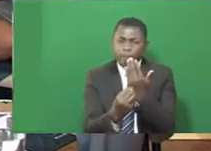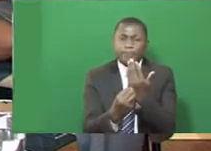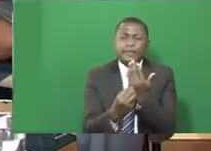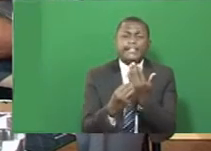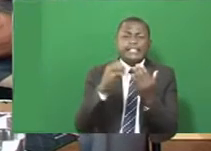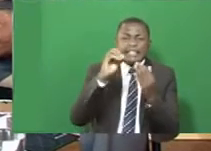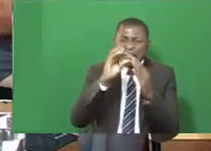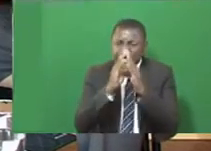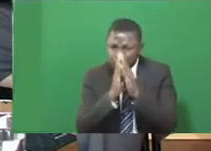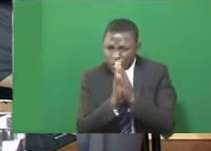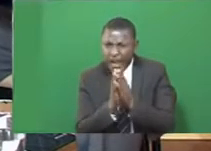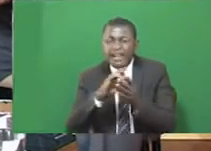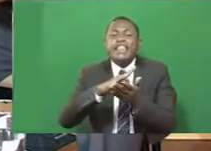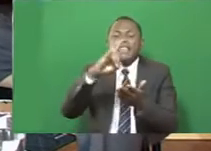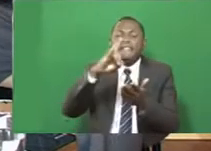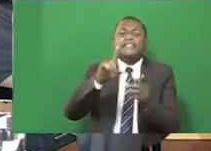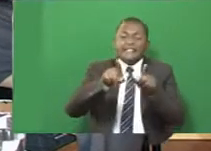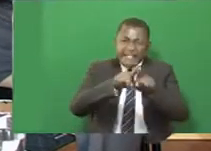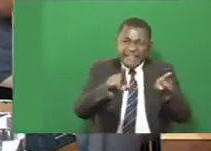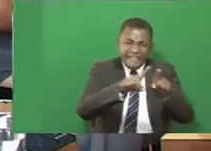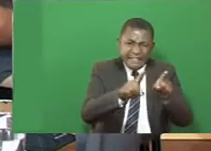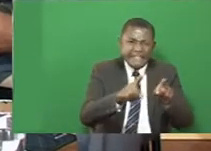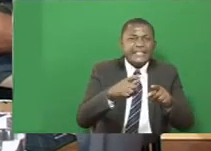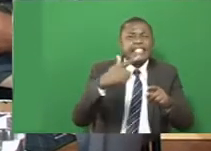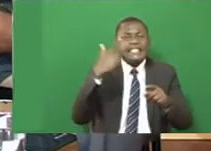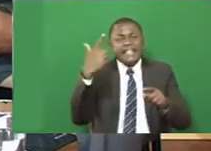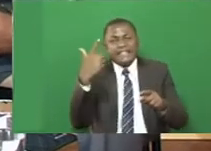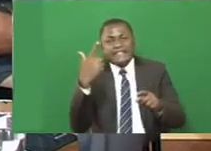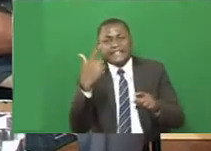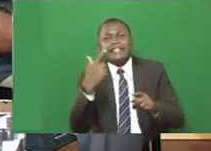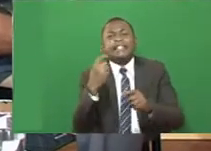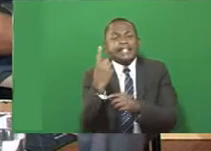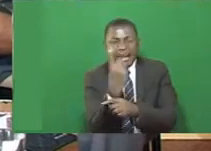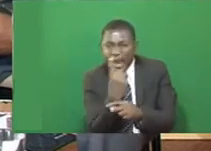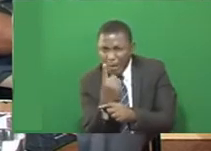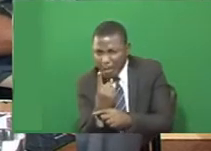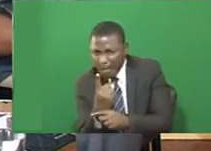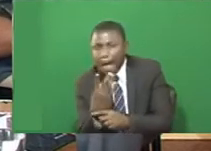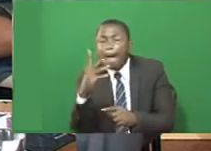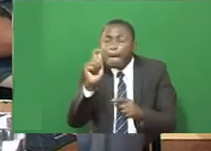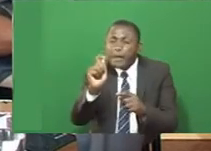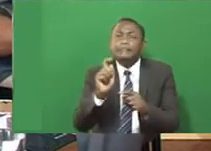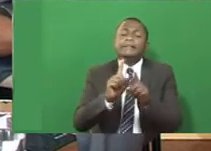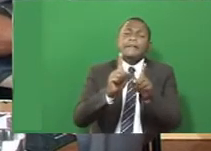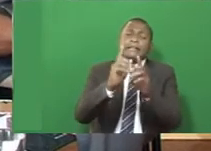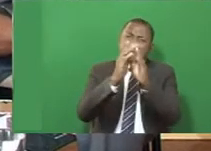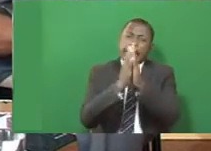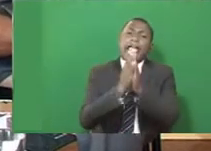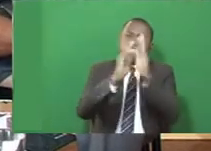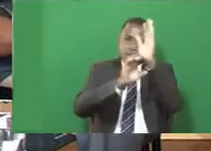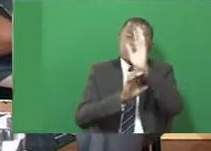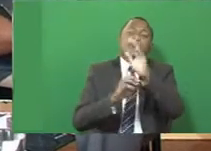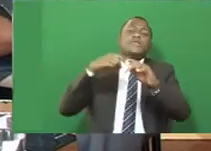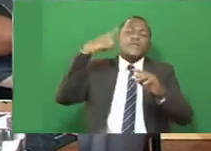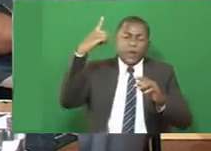kudenga. Saka aibvaisa chigadziko chemwenje nezvakawanda wanda furniture, but mitemo zveshuwa Mwari ndiye akanyora ega, right?